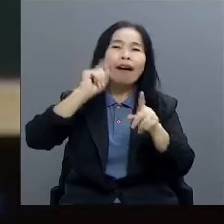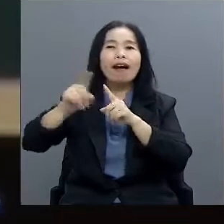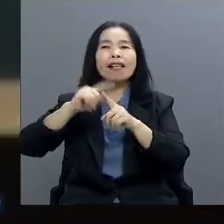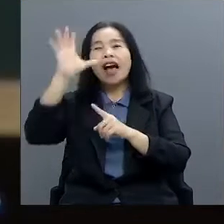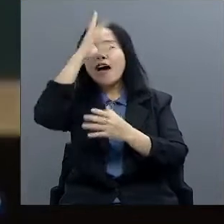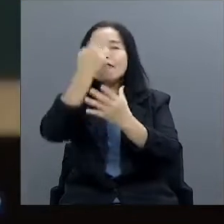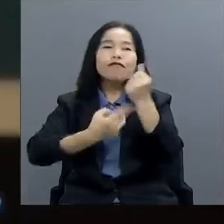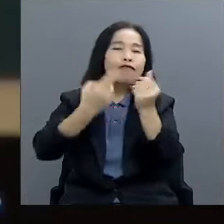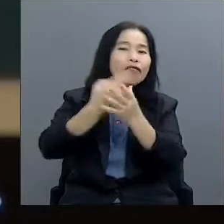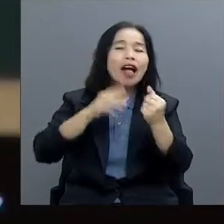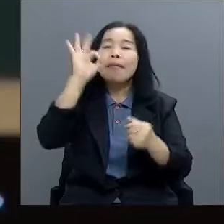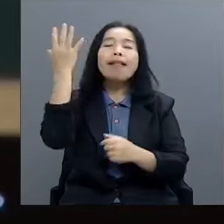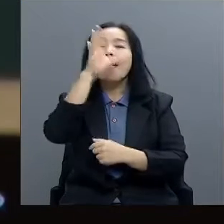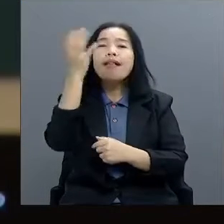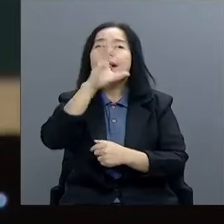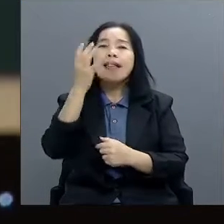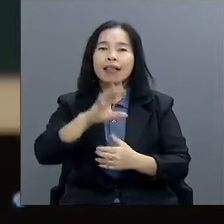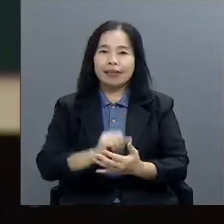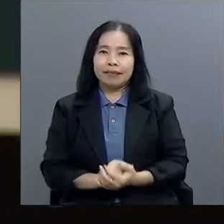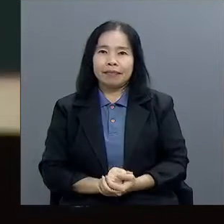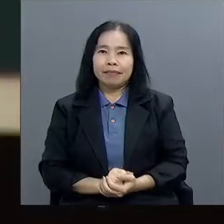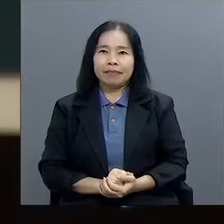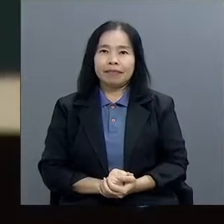this to my Tinder profile